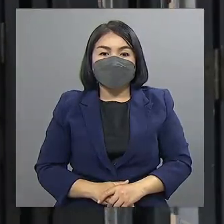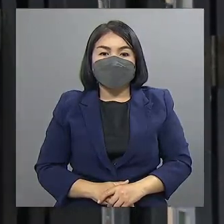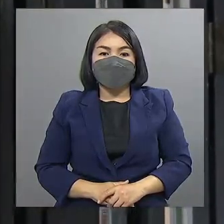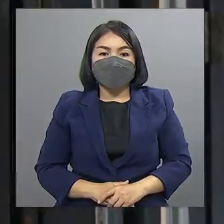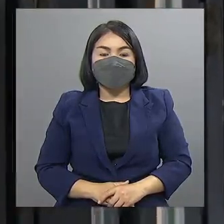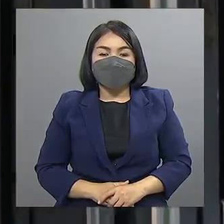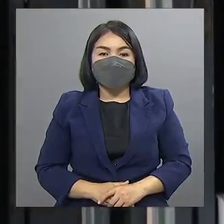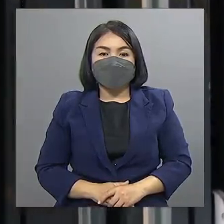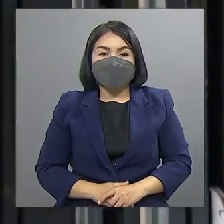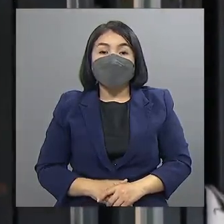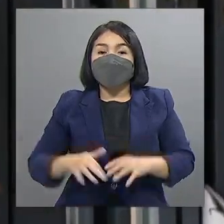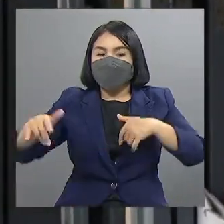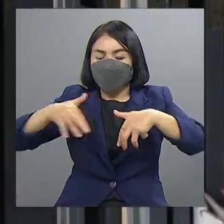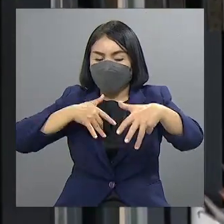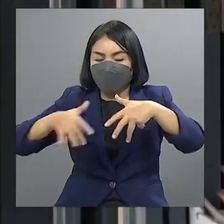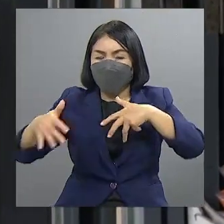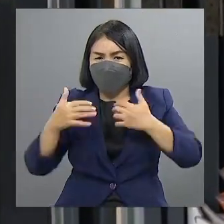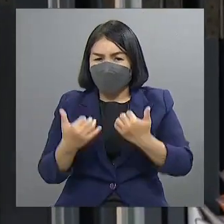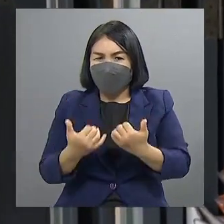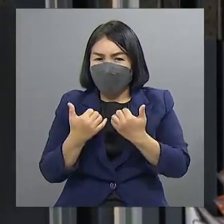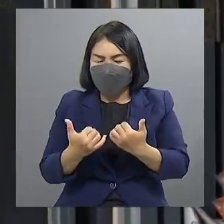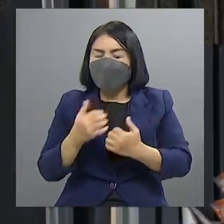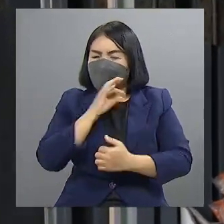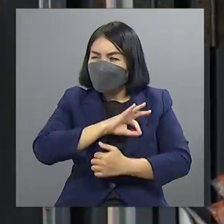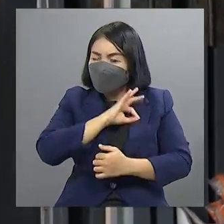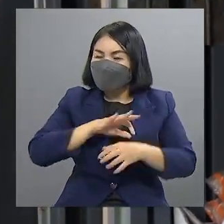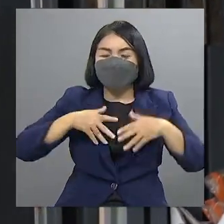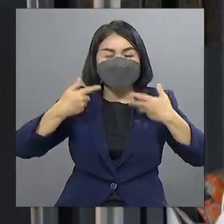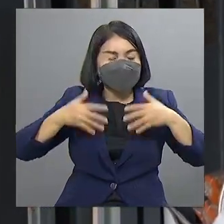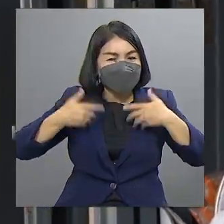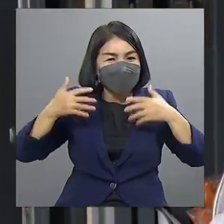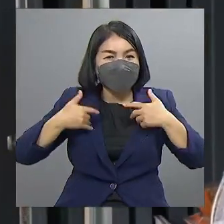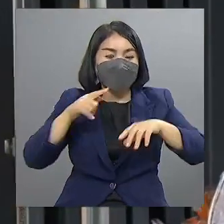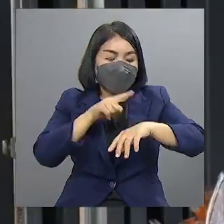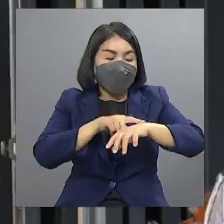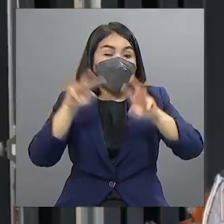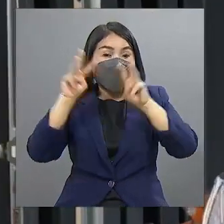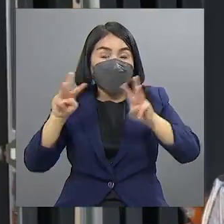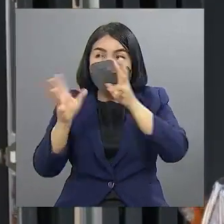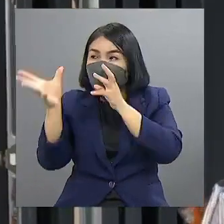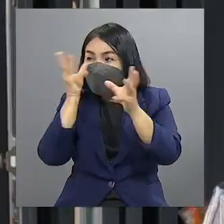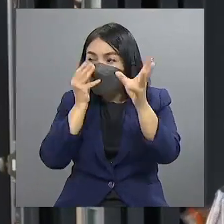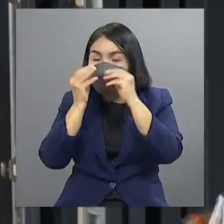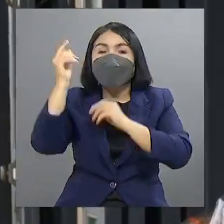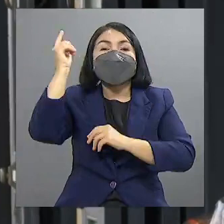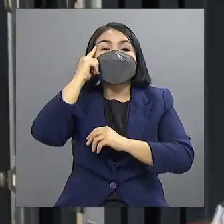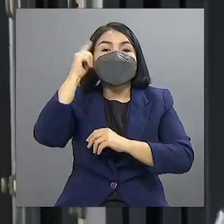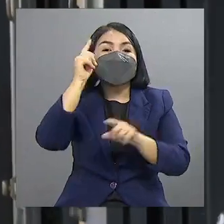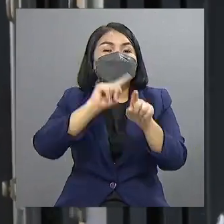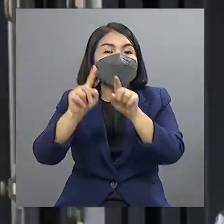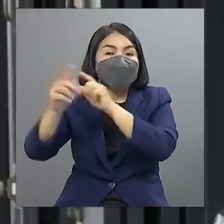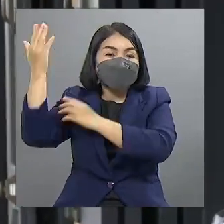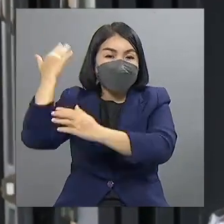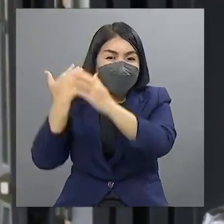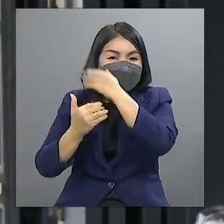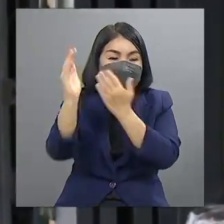คุณผู้ชมครับและต้องบอกเลยว่าวันนี้ผมรู้สึกสนุกแล้วก็คุ้มค่ามากๆนะครับทำให้ได้รู้ด้วยนะครับว่าเรื่องราวของประวัติศาสตร์นั้นไม่ใช่เรื่องที่